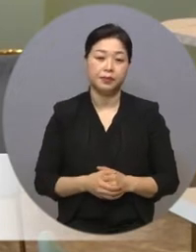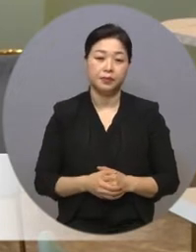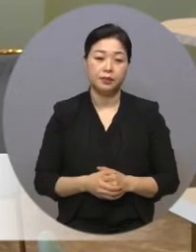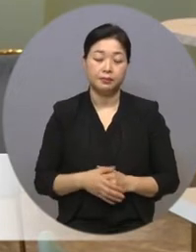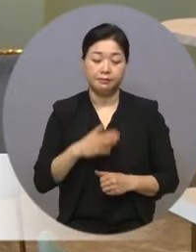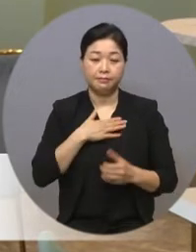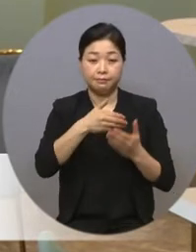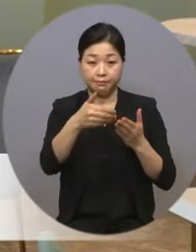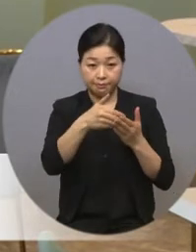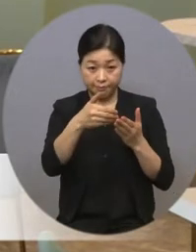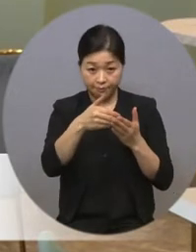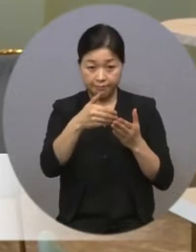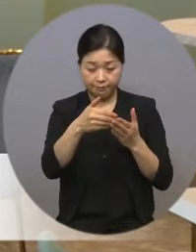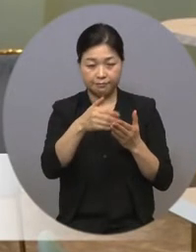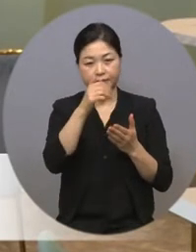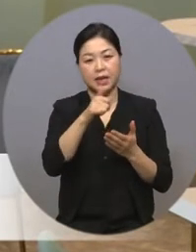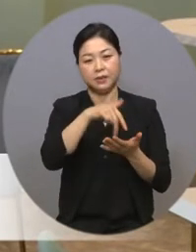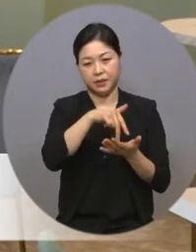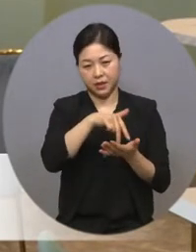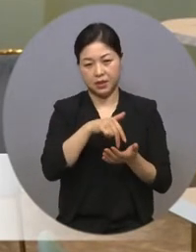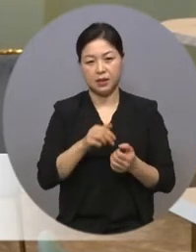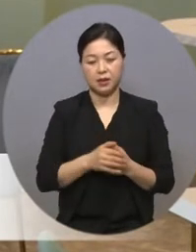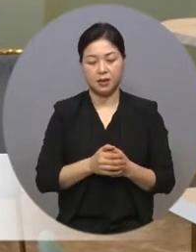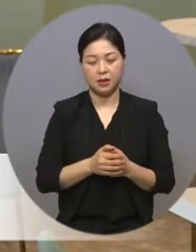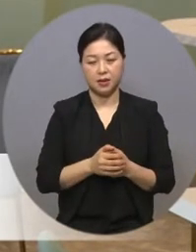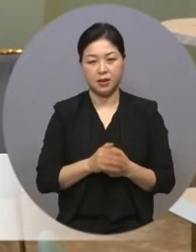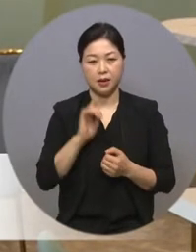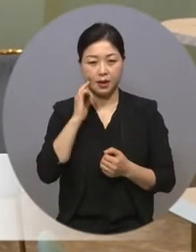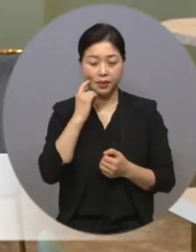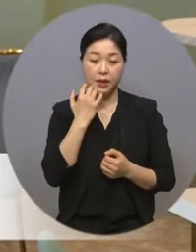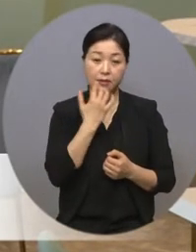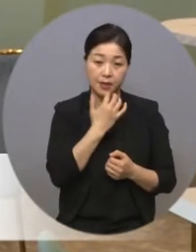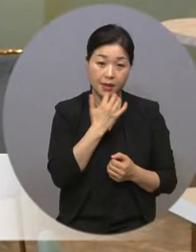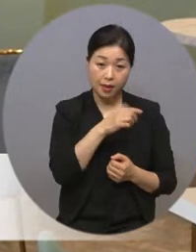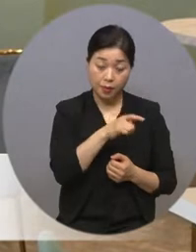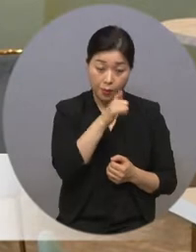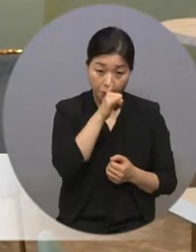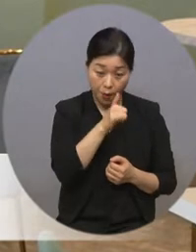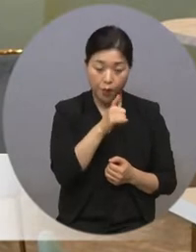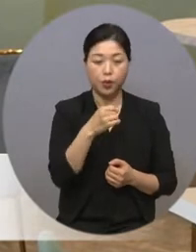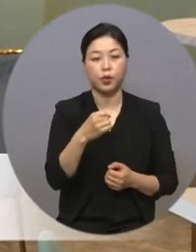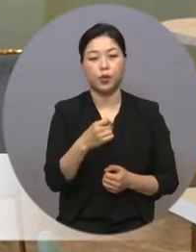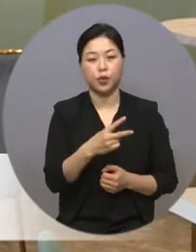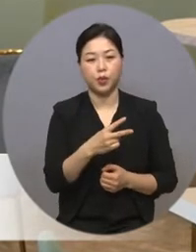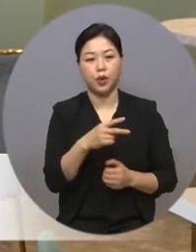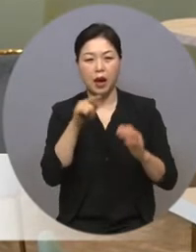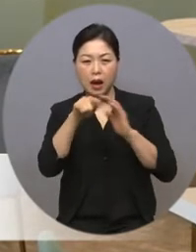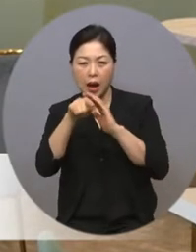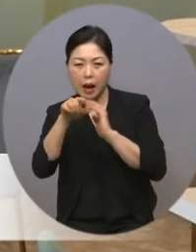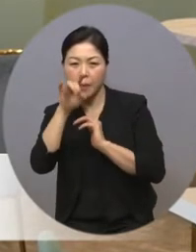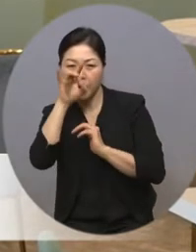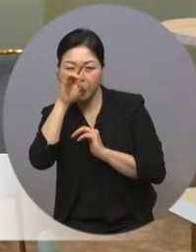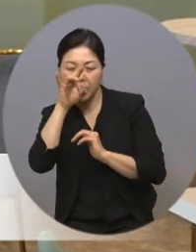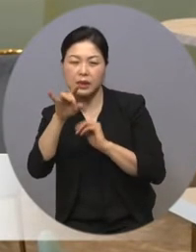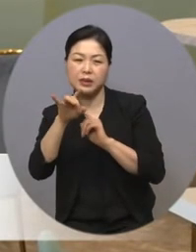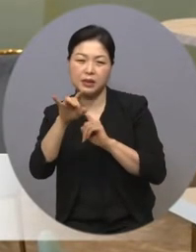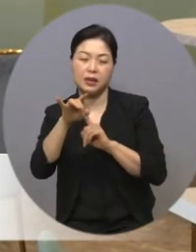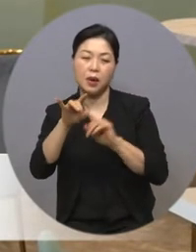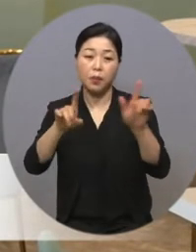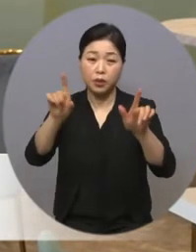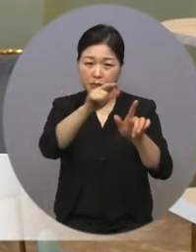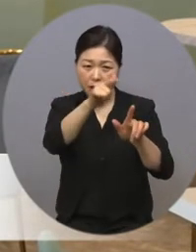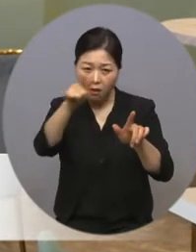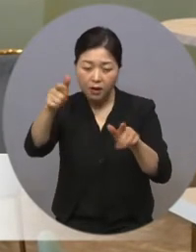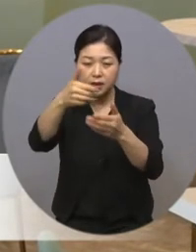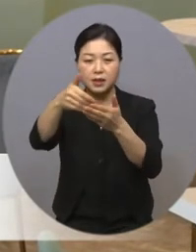저희들 이제 그림 그리는 사람으로서 아름다운 색채도 있고 또 가지 못하는 풍경들을 그림으로도